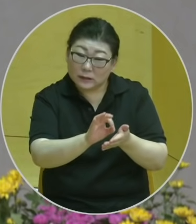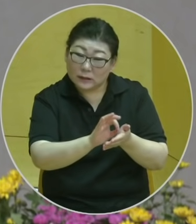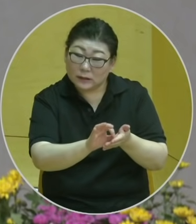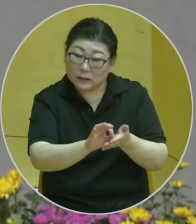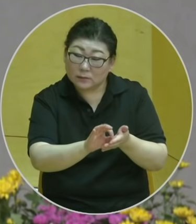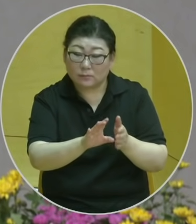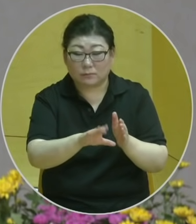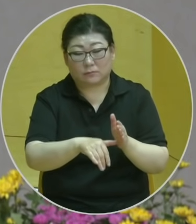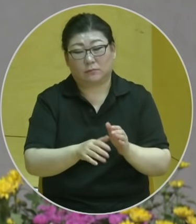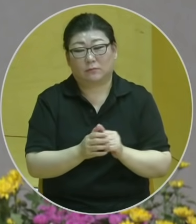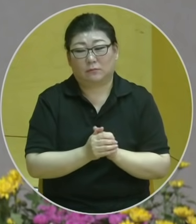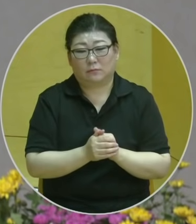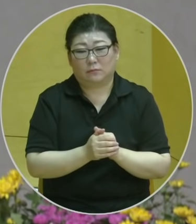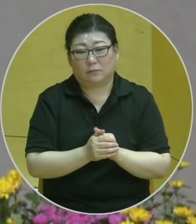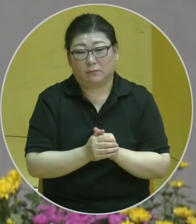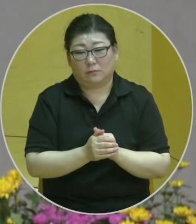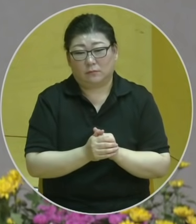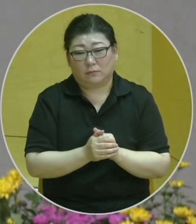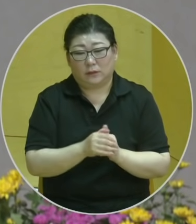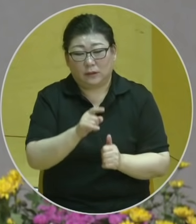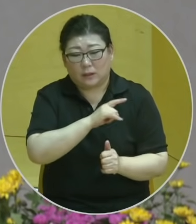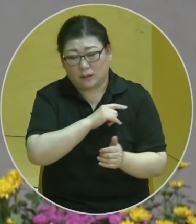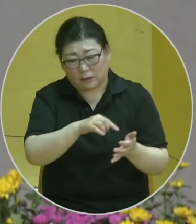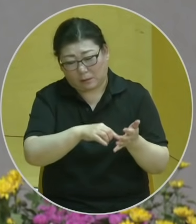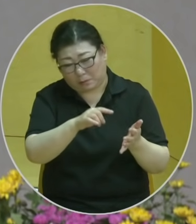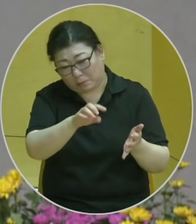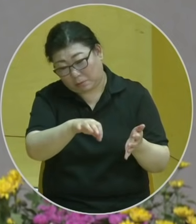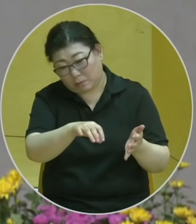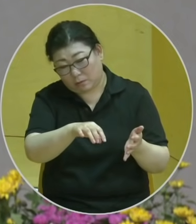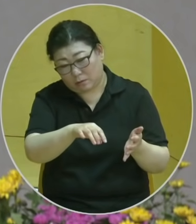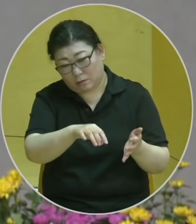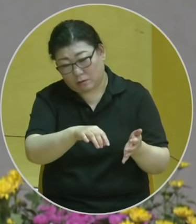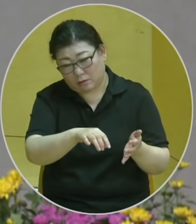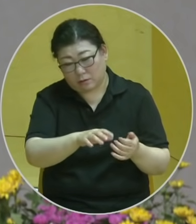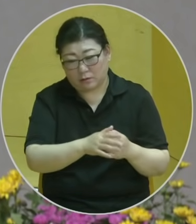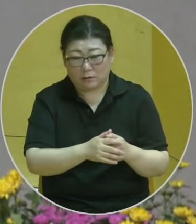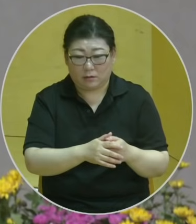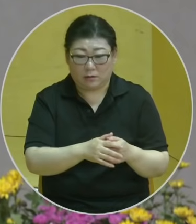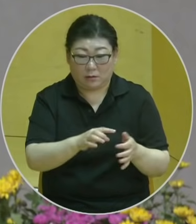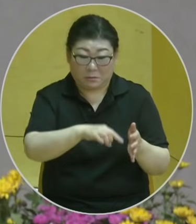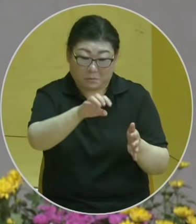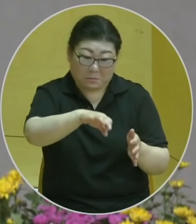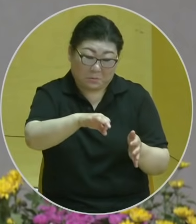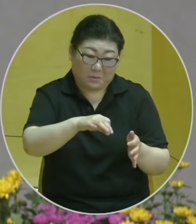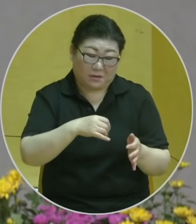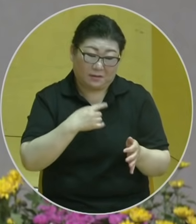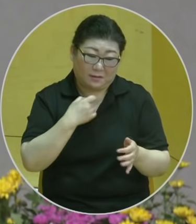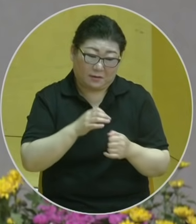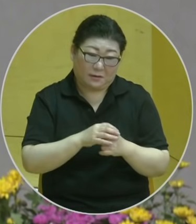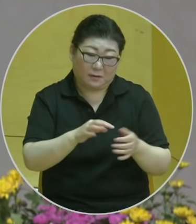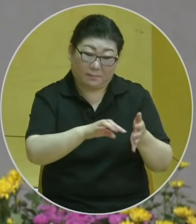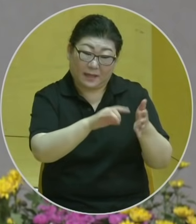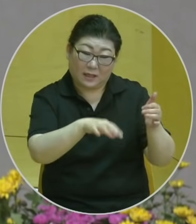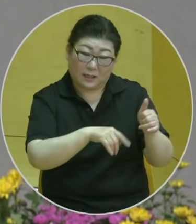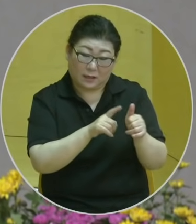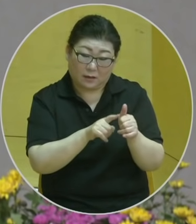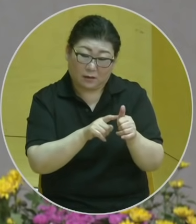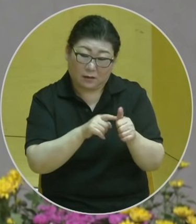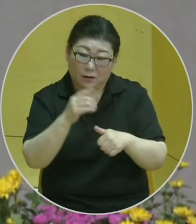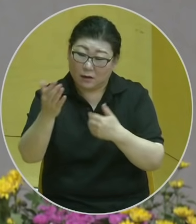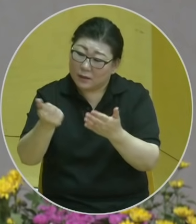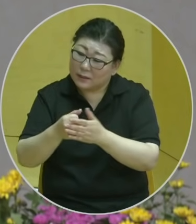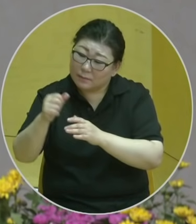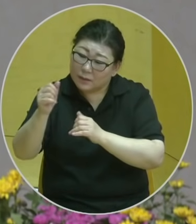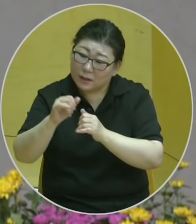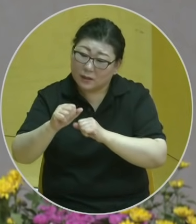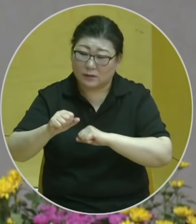바로 가장 비천했던 세리인 이 마태가 정말 하나님의 역사 무대에 존귀하고